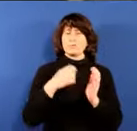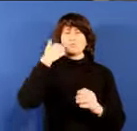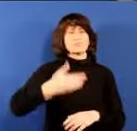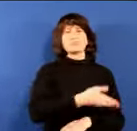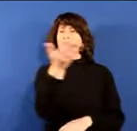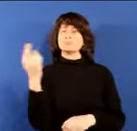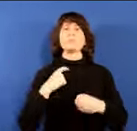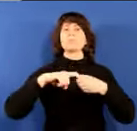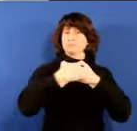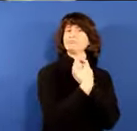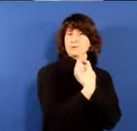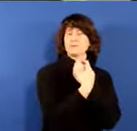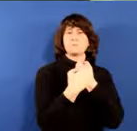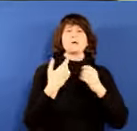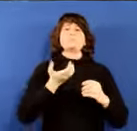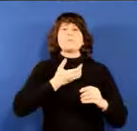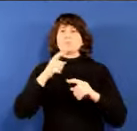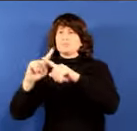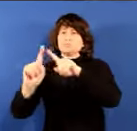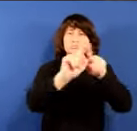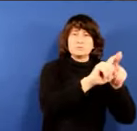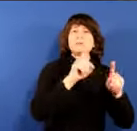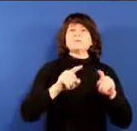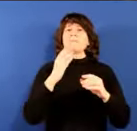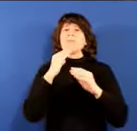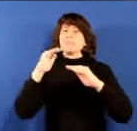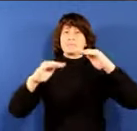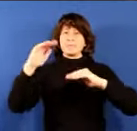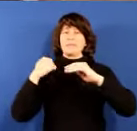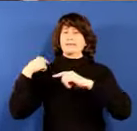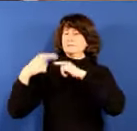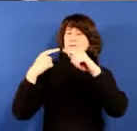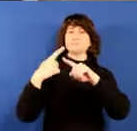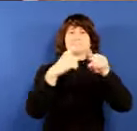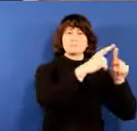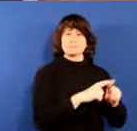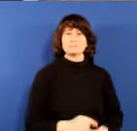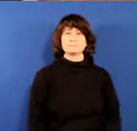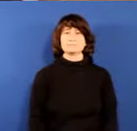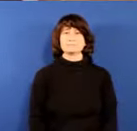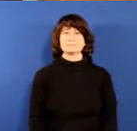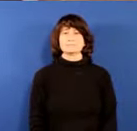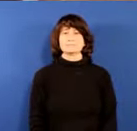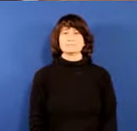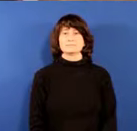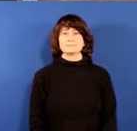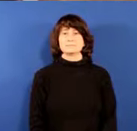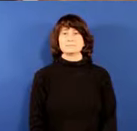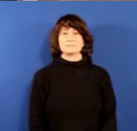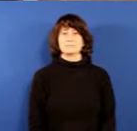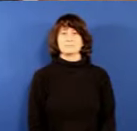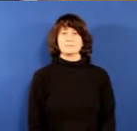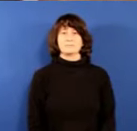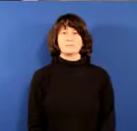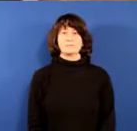izan zituzten bonbardaketak. Horretarako zenbait udalerri eta belaunalditako lagunek jardun dute, memoria historikoa nola